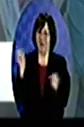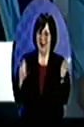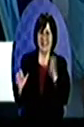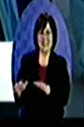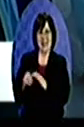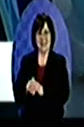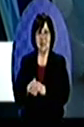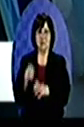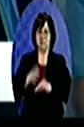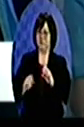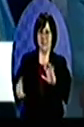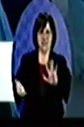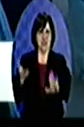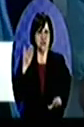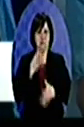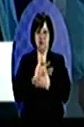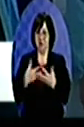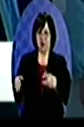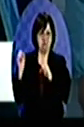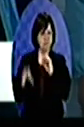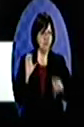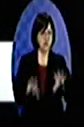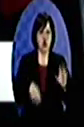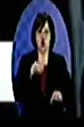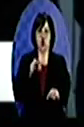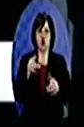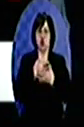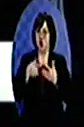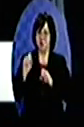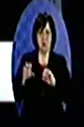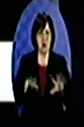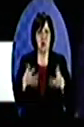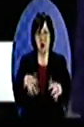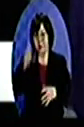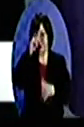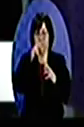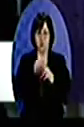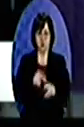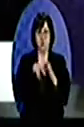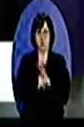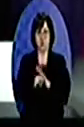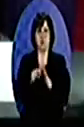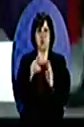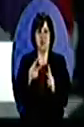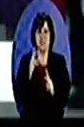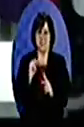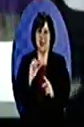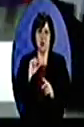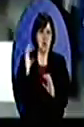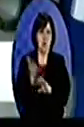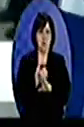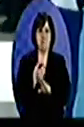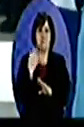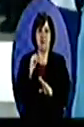байгуулж орчин үеийн тоног төхөөрөмжүүдийг суурилсан байна. За ингэснээр эмнэлгийн тусламж үйлчилгээний чанар аюулгүй байдлыг сайжруулна гэж